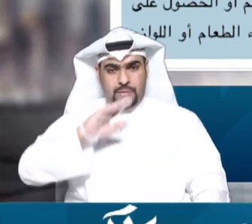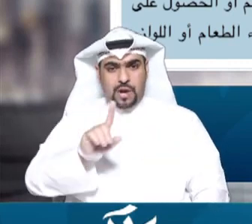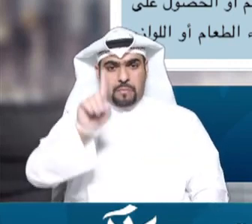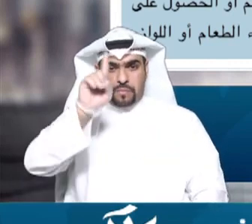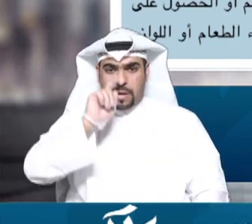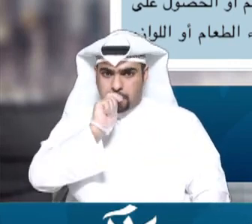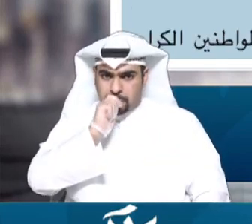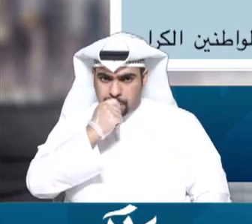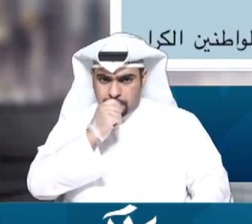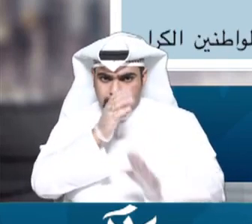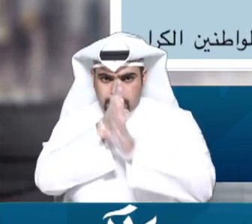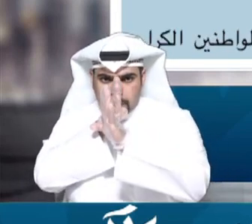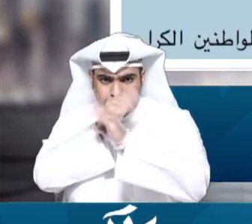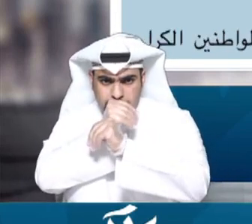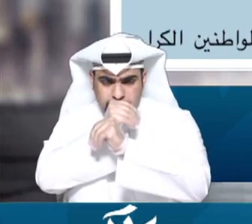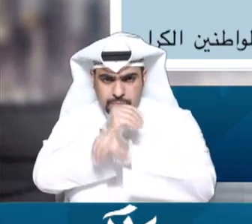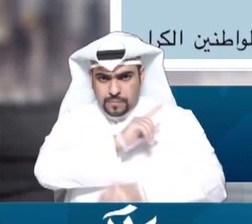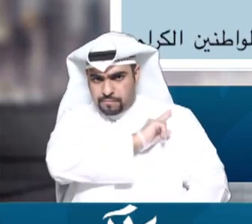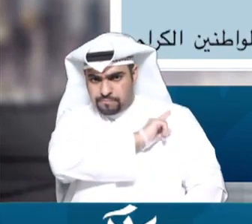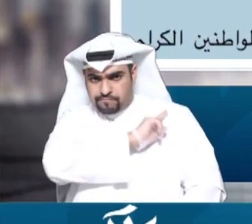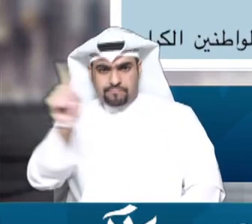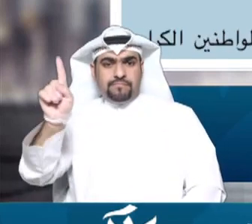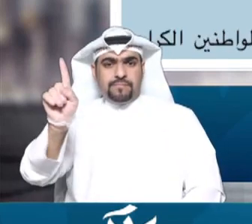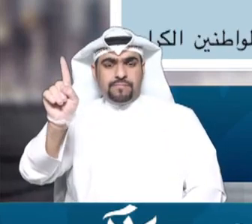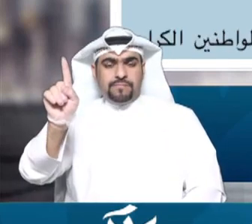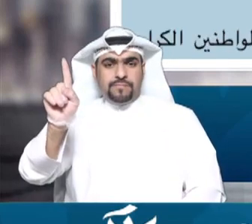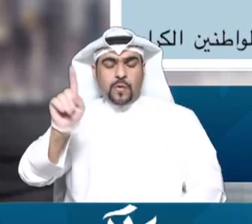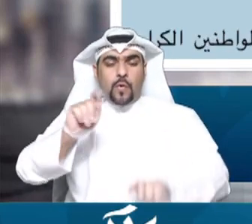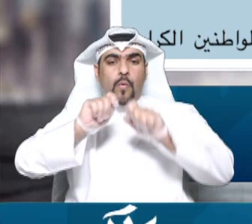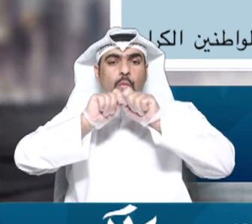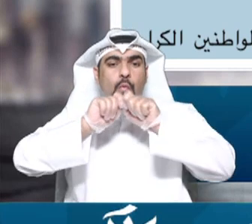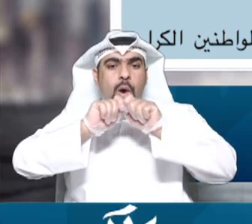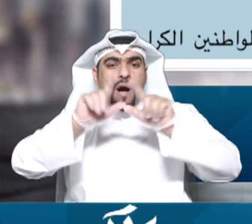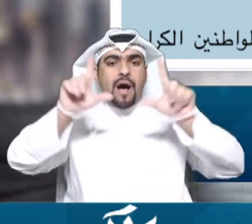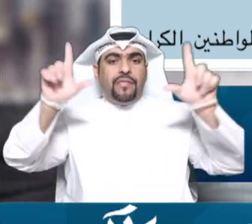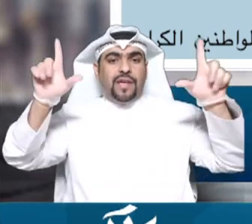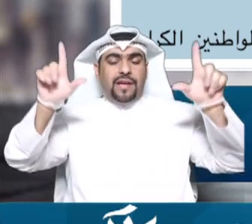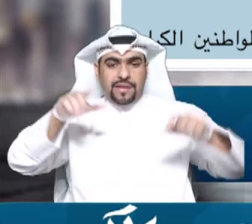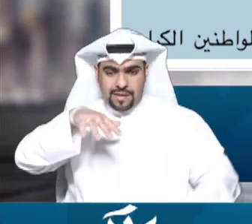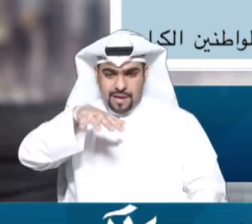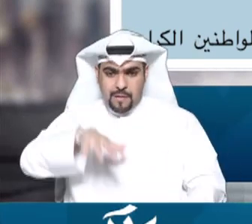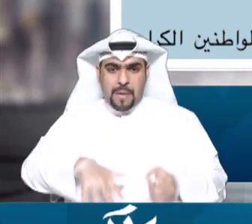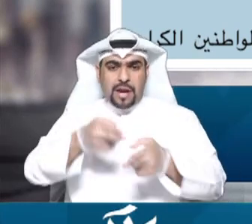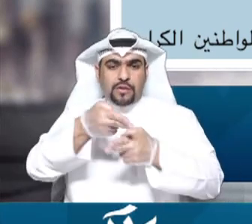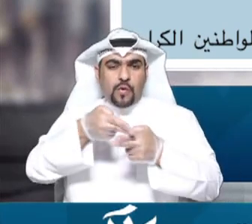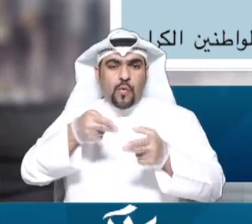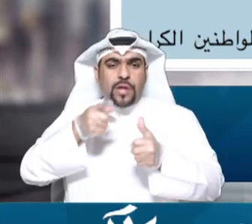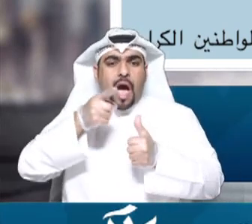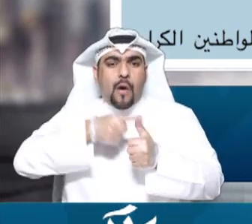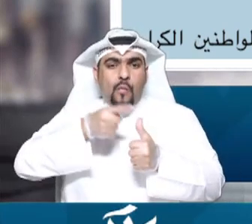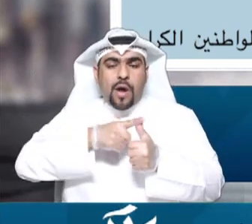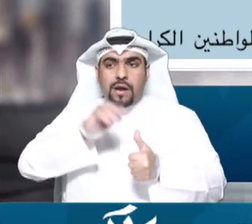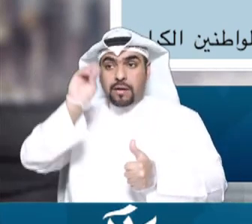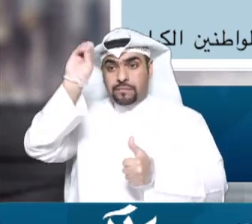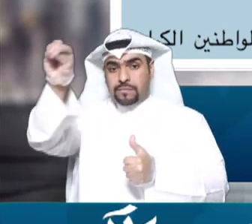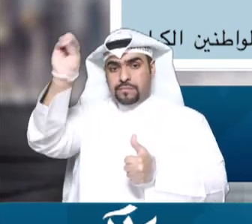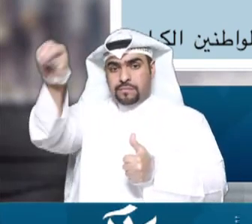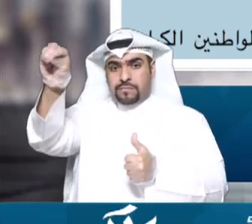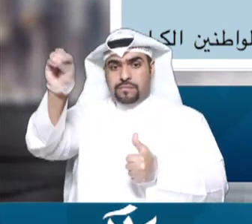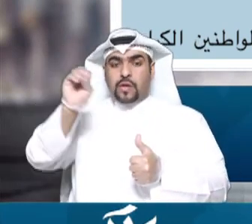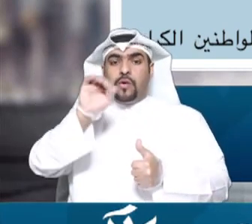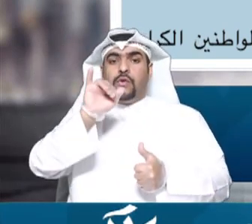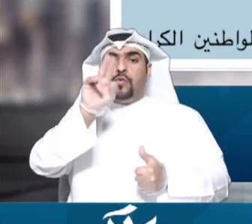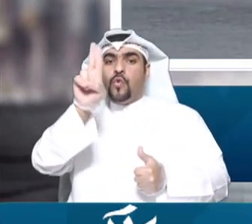لها، كانت أول دولة تقدم دعوة مفتوحة لمنظمة الصحة الدولية لزيارة دولة الكويت،